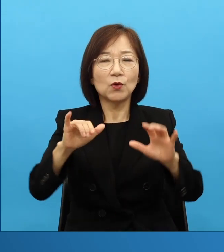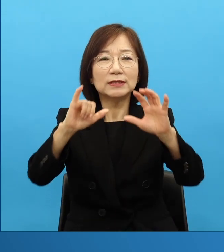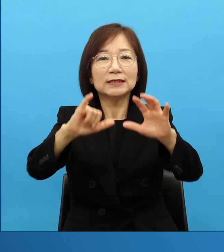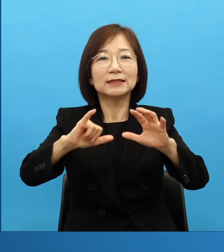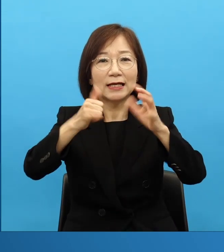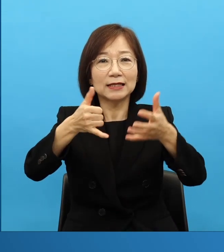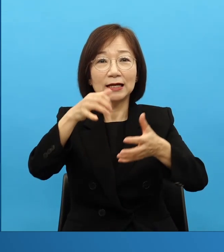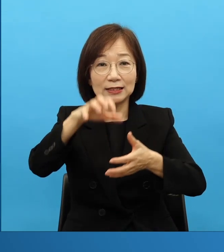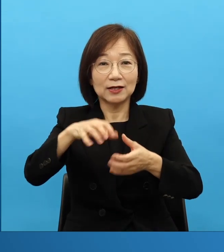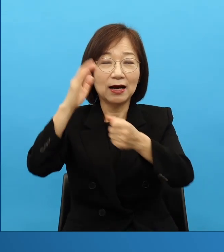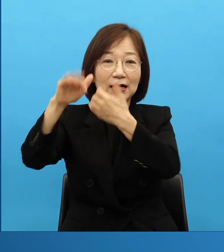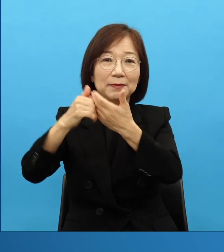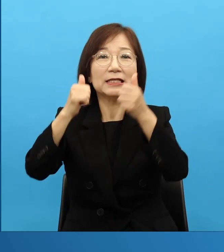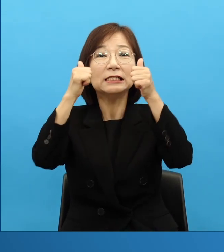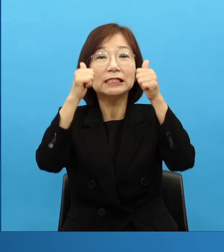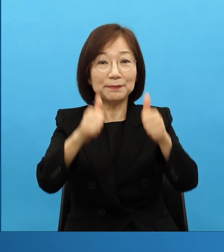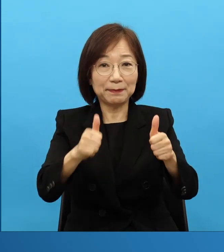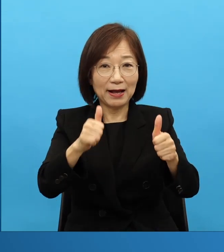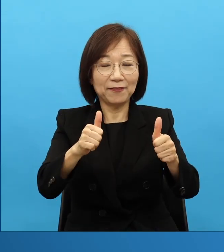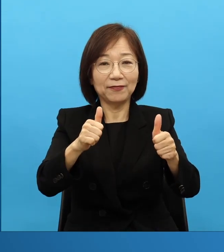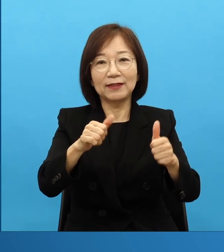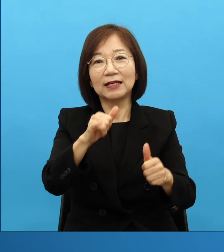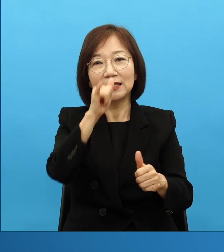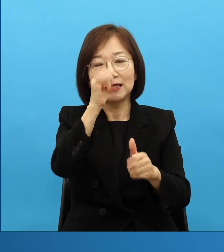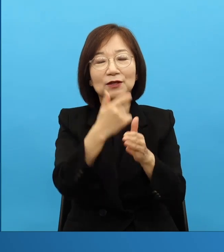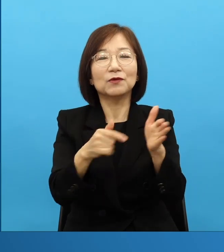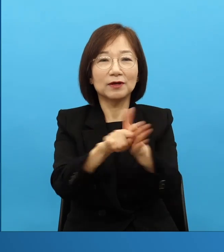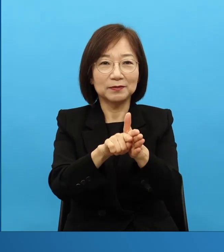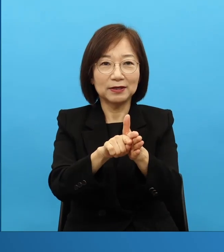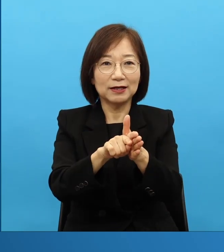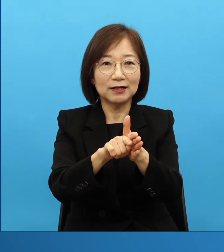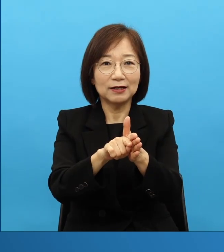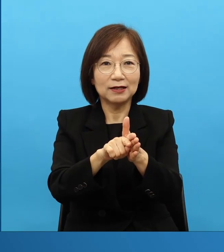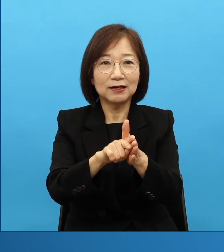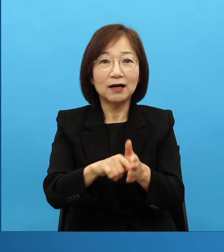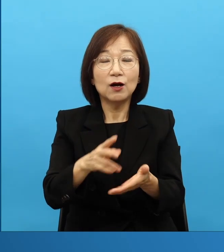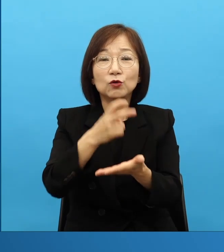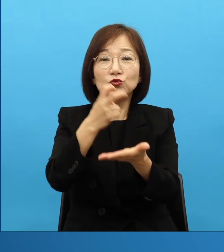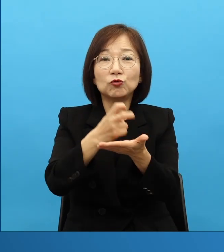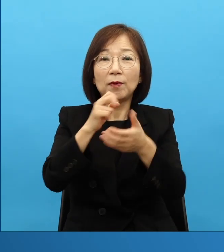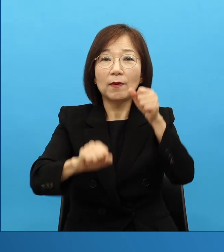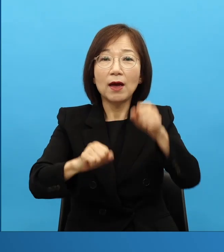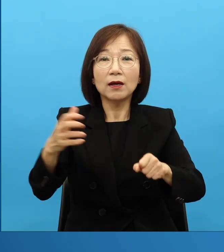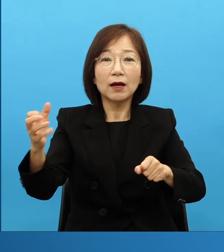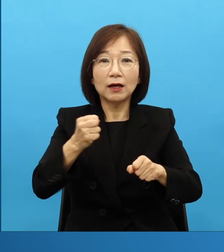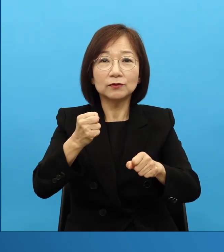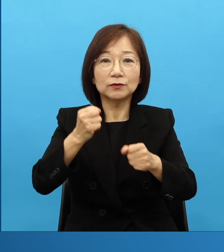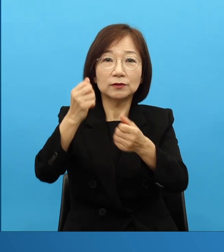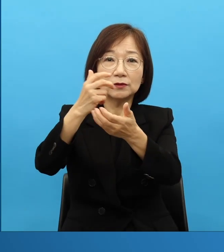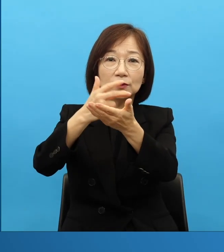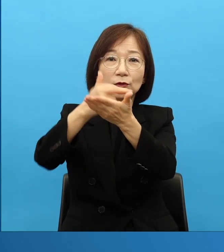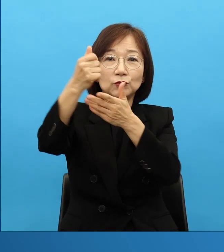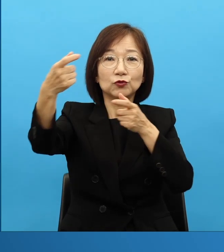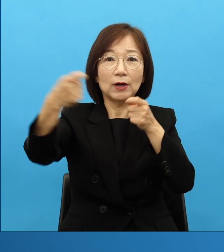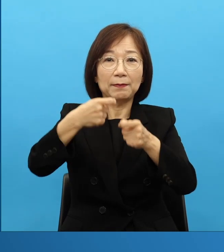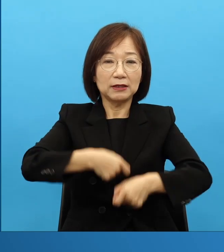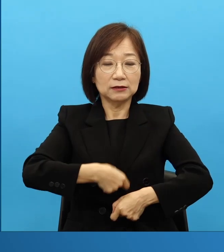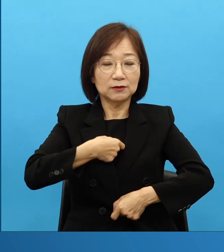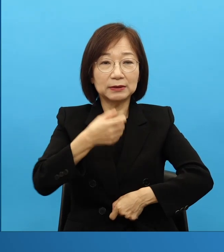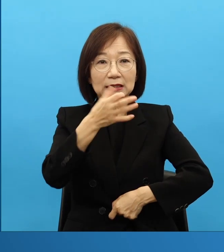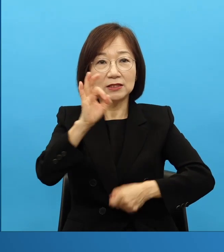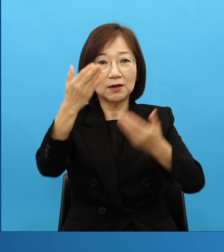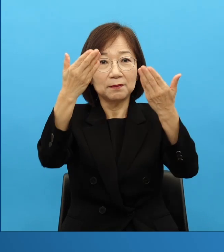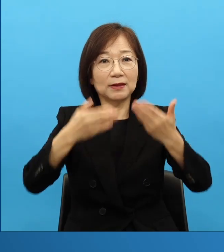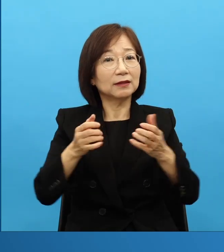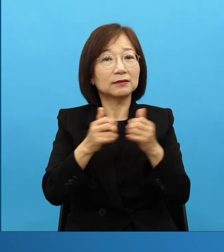온 세상으로 하나님의 심판 아래 있게 하려 함이라. 그러므로 율법의 행위로 그의 앞에 의롭다